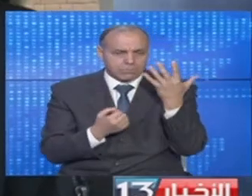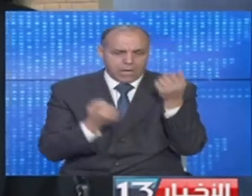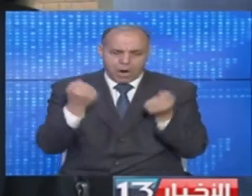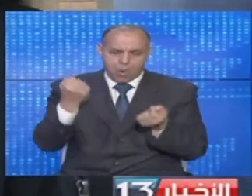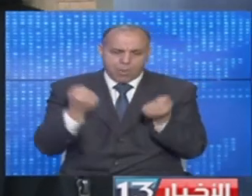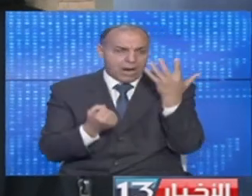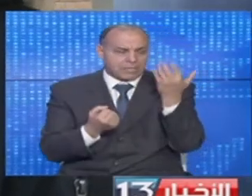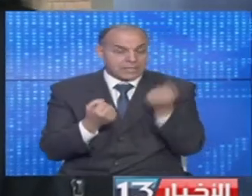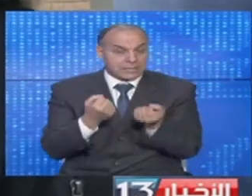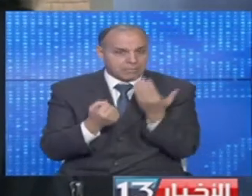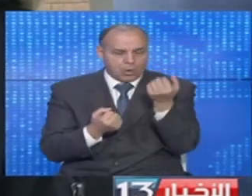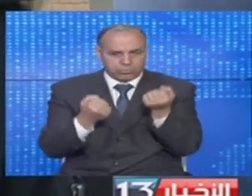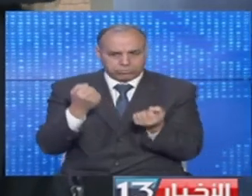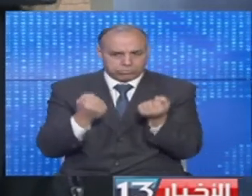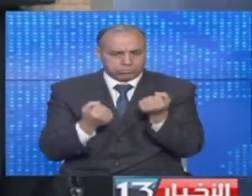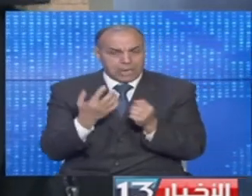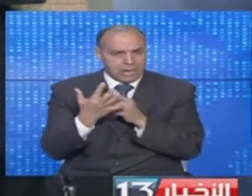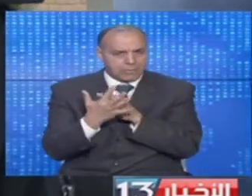5 شاحنات